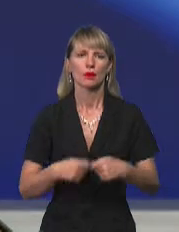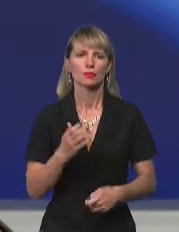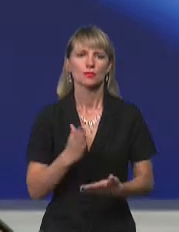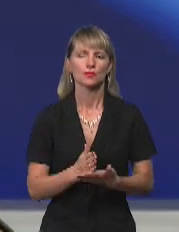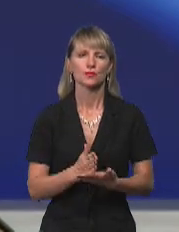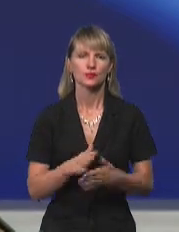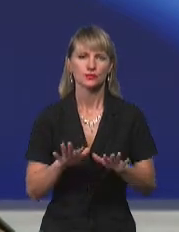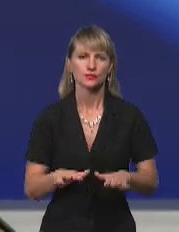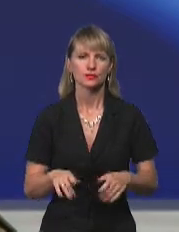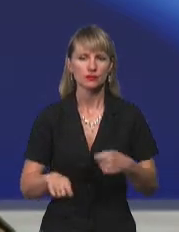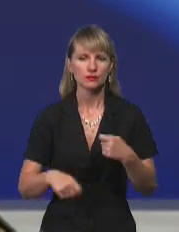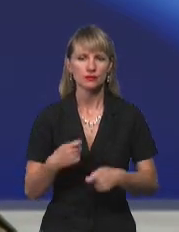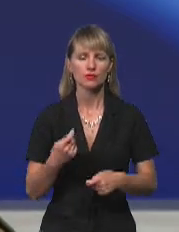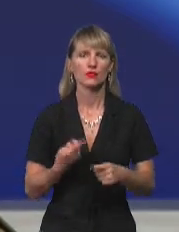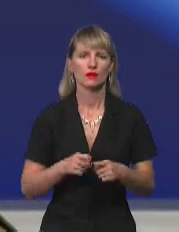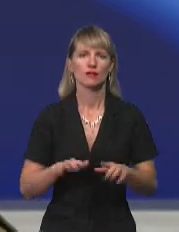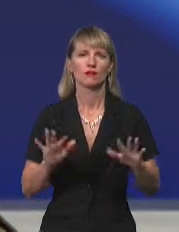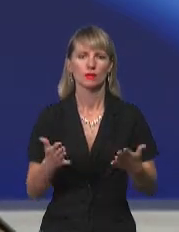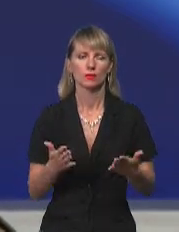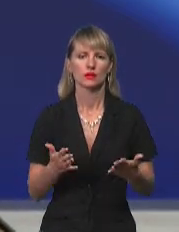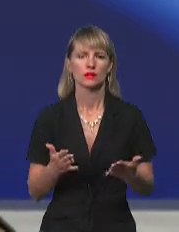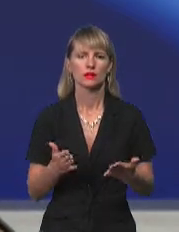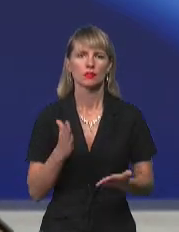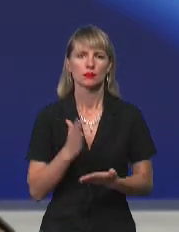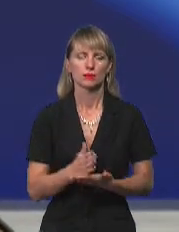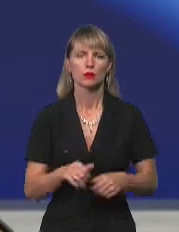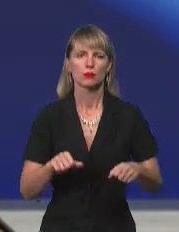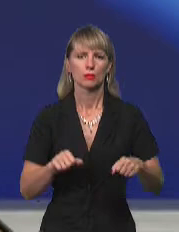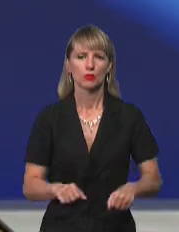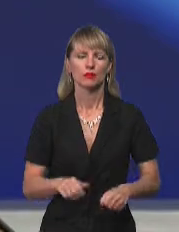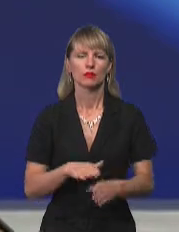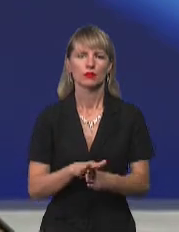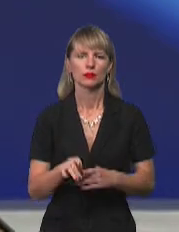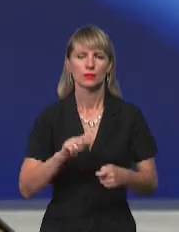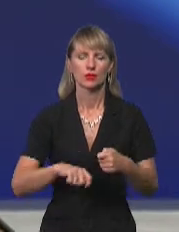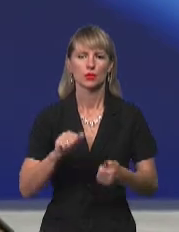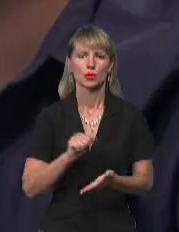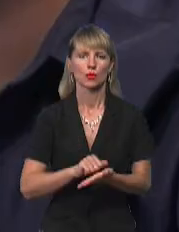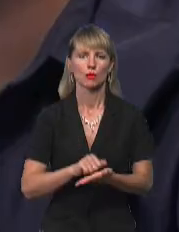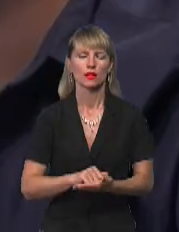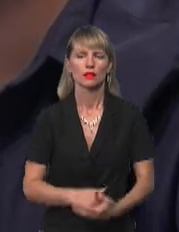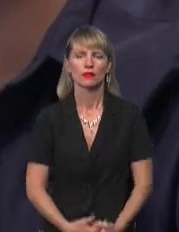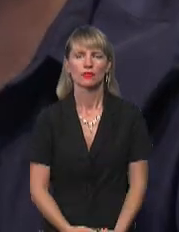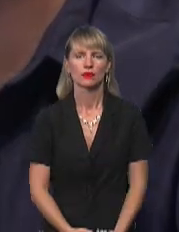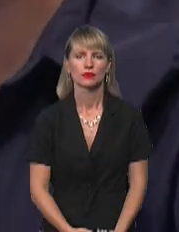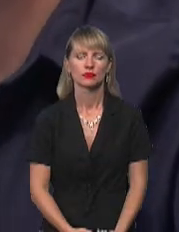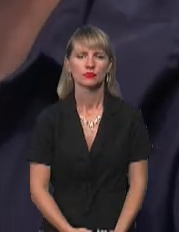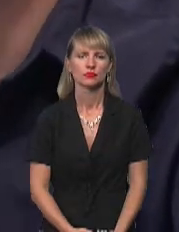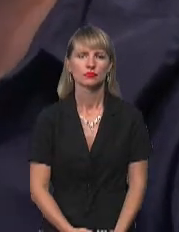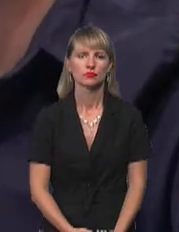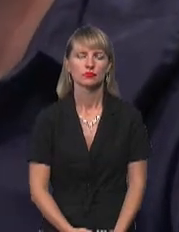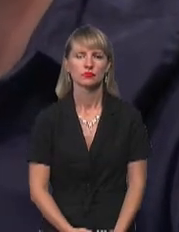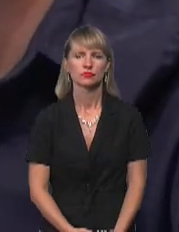вчинення правопорушення. В цих випадках, звичайно, мають право здійснити перевірку документів опитування. Пан Толі,